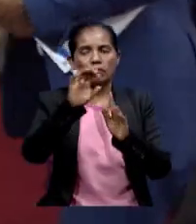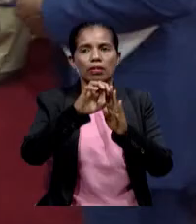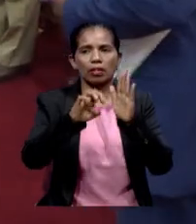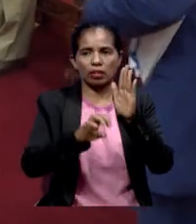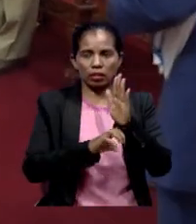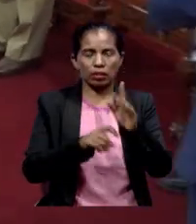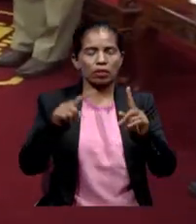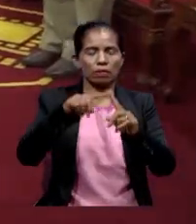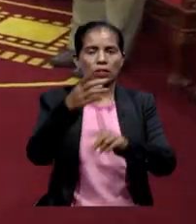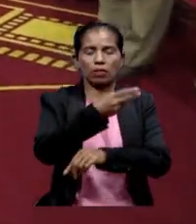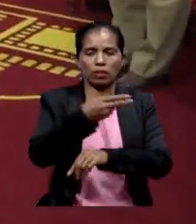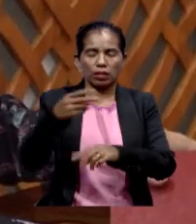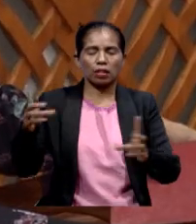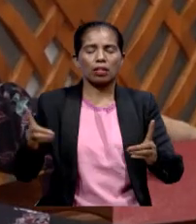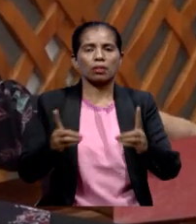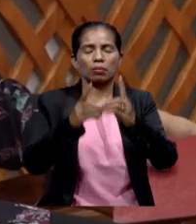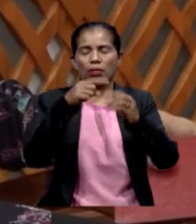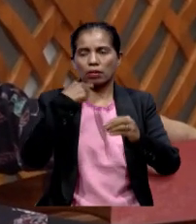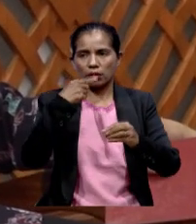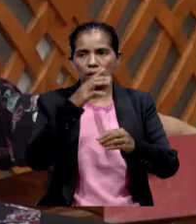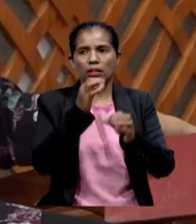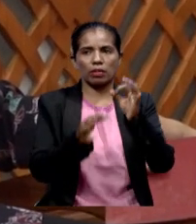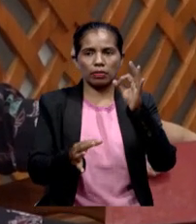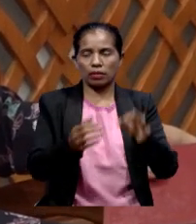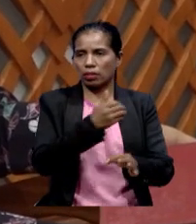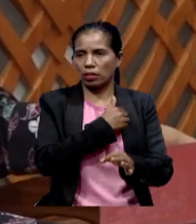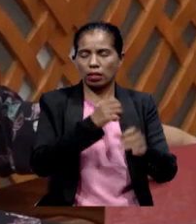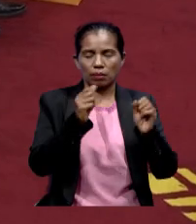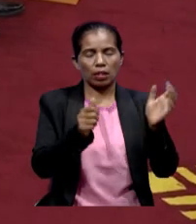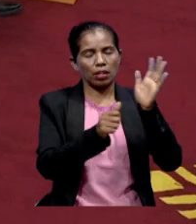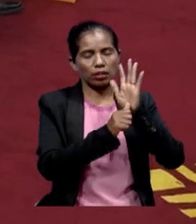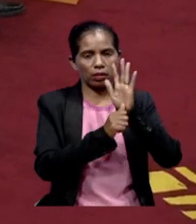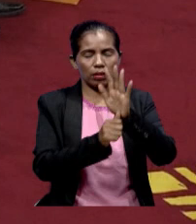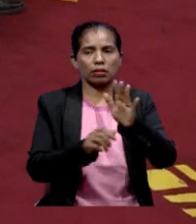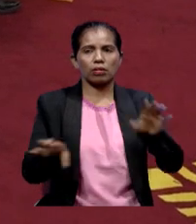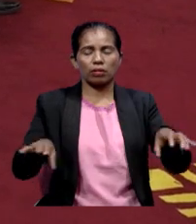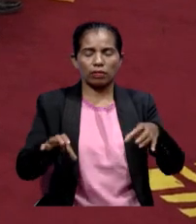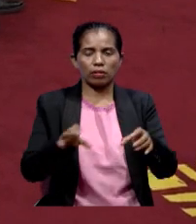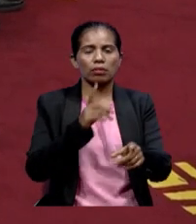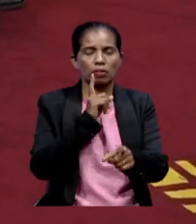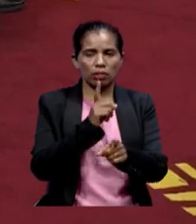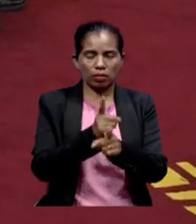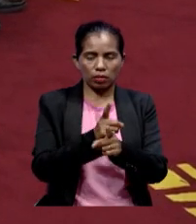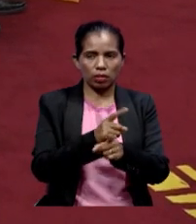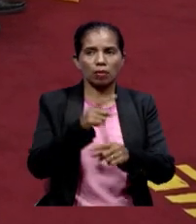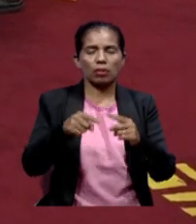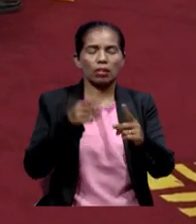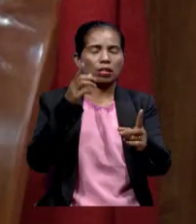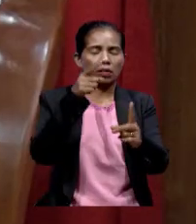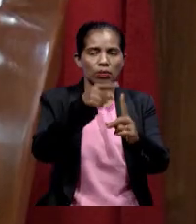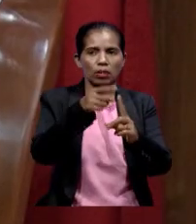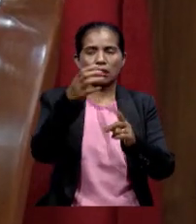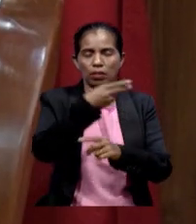tu Indonesia si asoru malu hose mas kenune sedau bele anuncia azenda certeja chef estado nian banyir tu iha